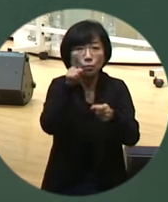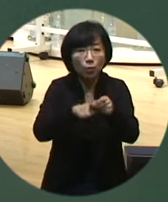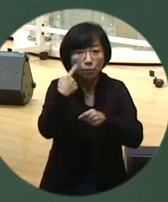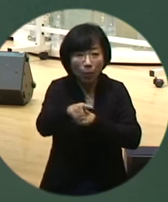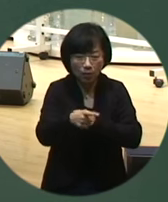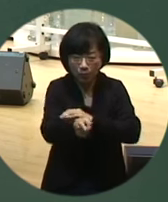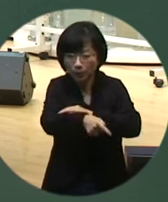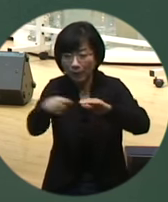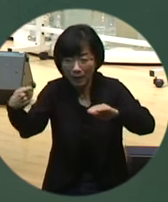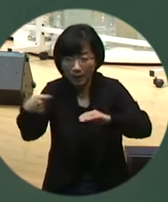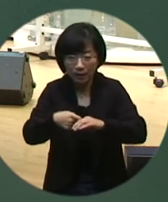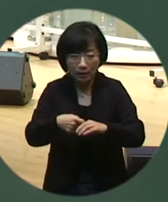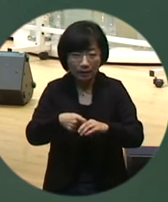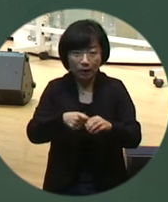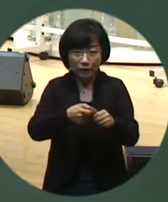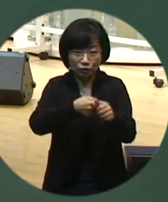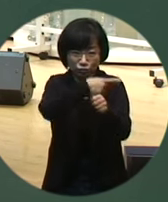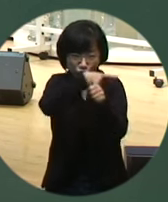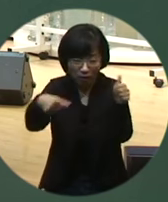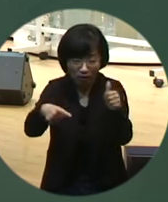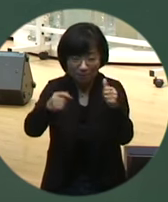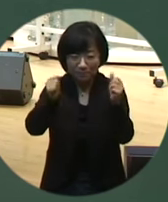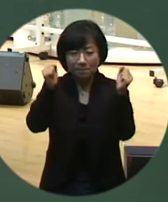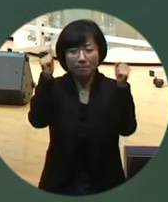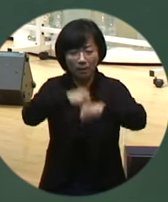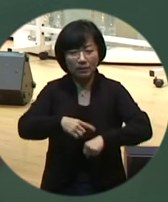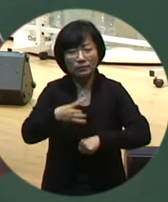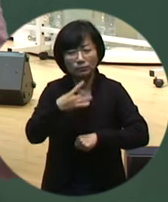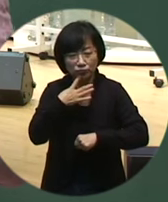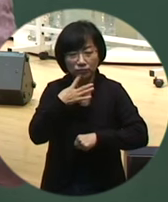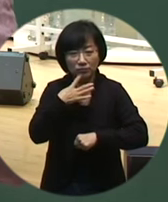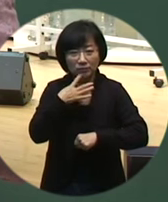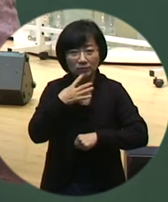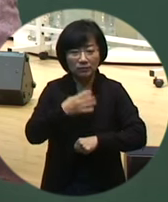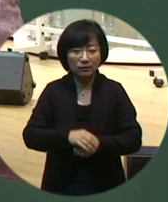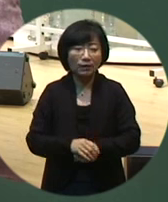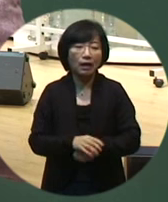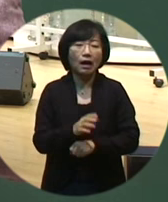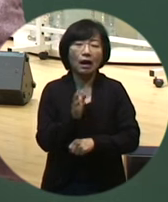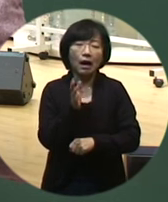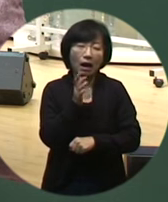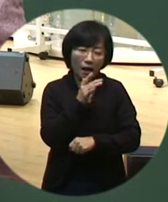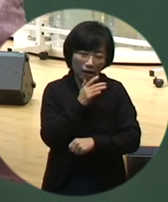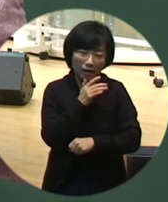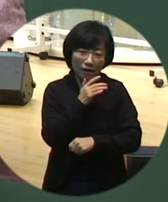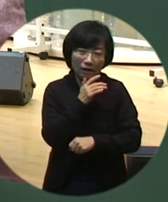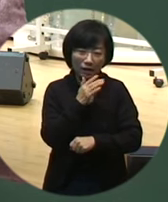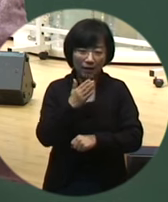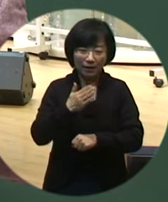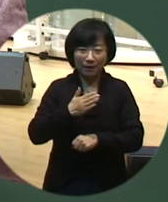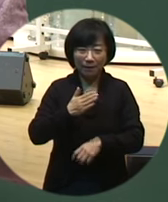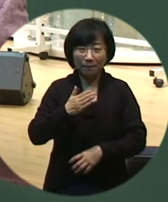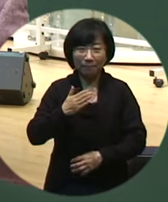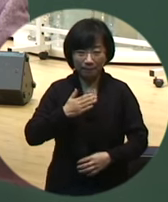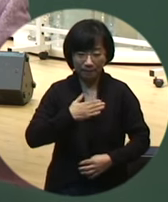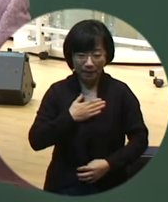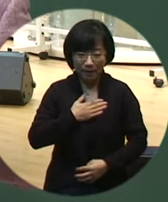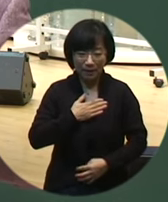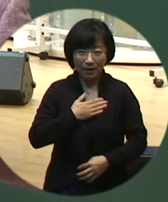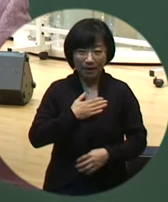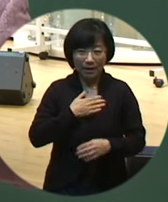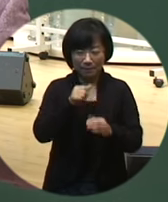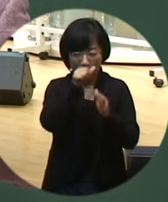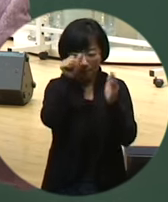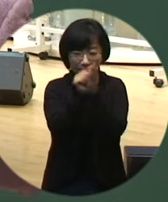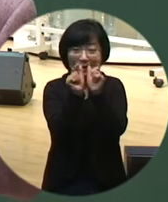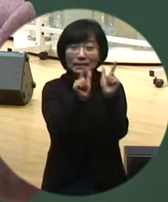죽이고 멸망시키는 것뿐이요. The reason why the thief comes is to steal and it's to kill and it's to destroy. 아, 내 인생에 도둑놈이 들어와 있었구나. And